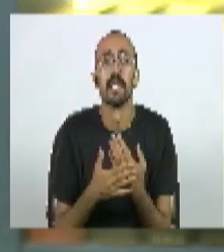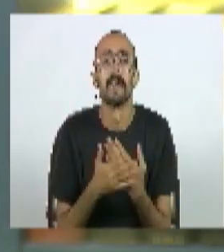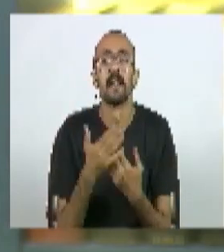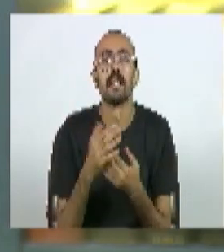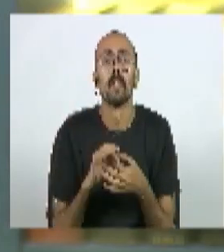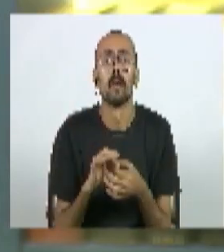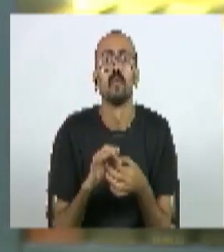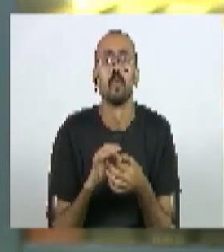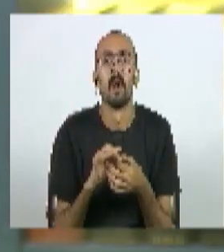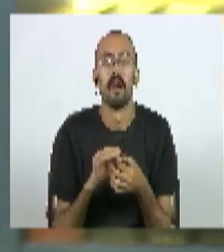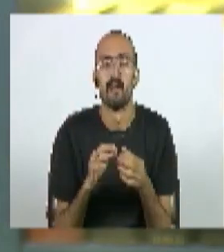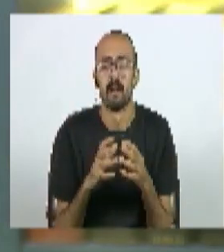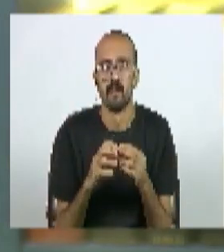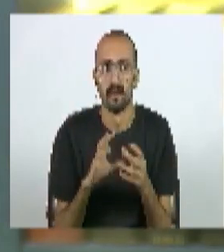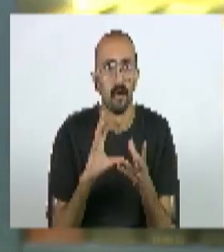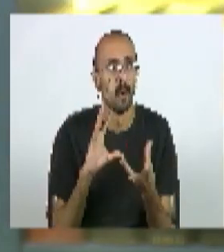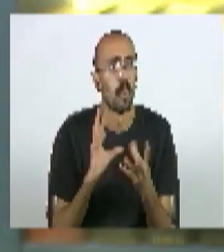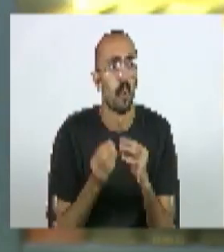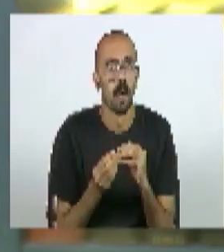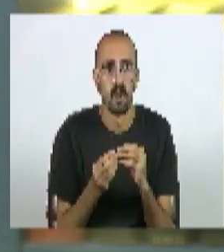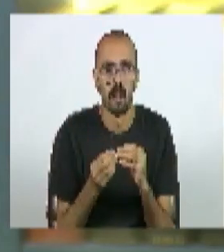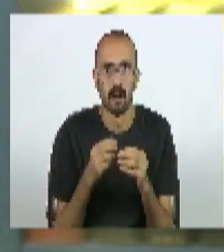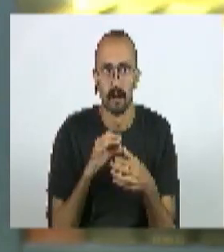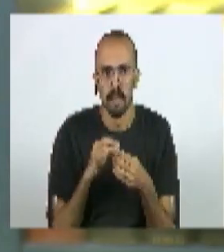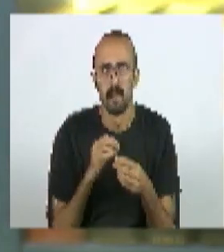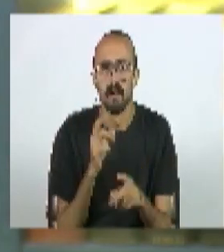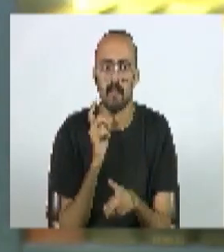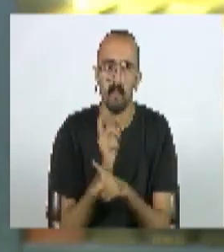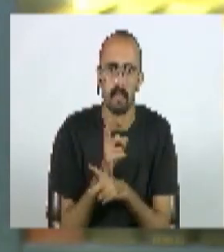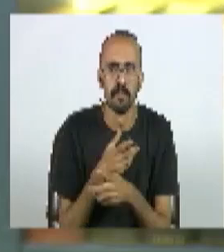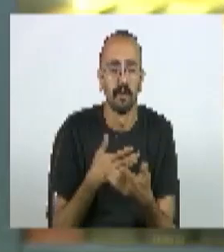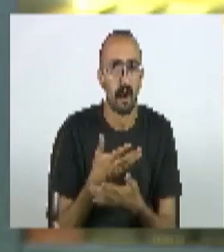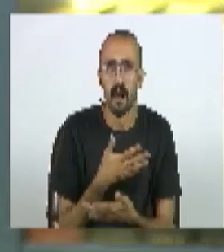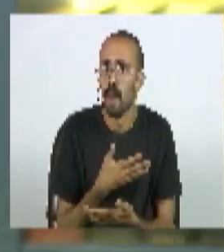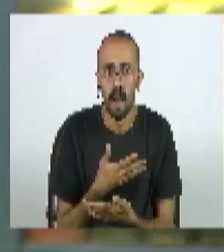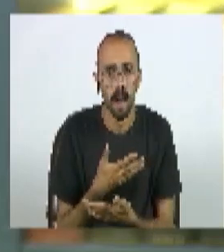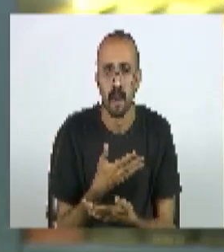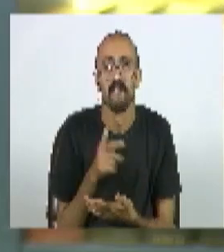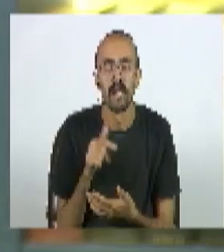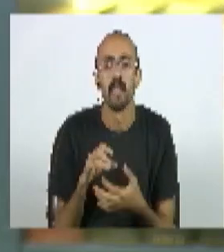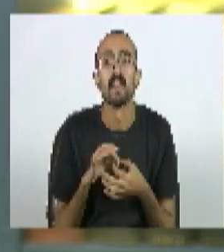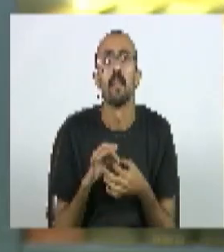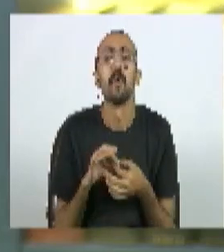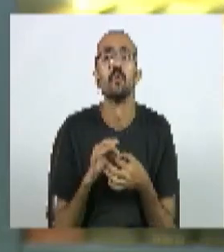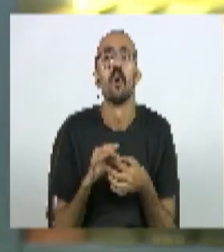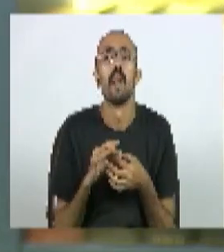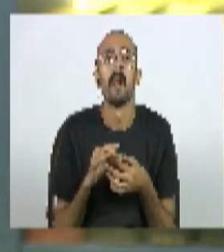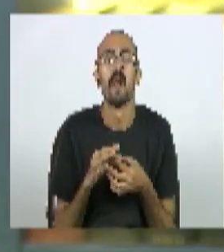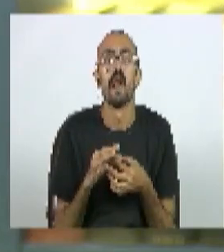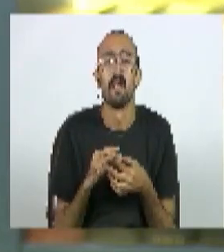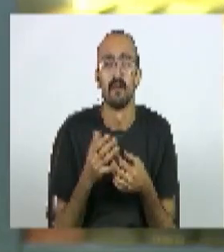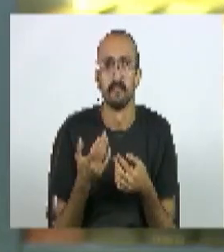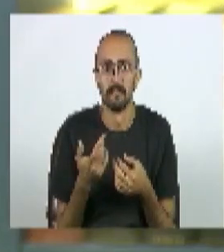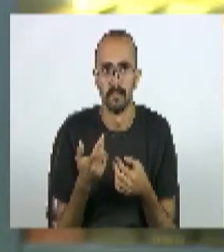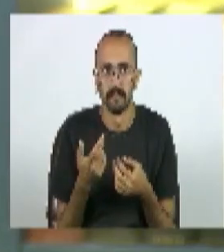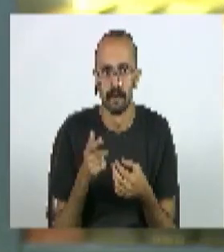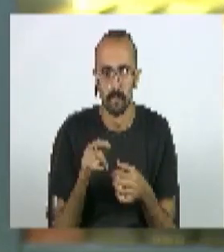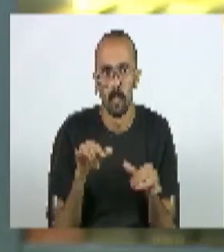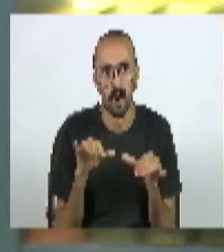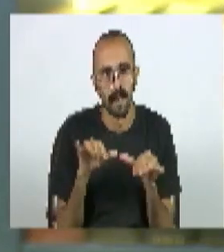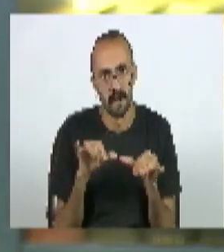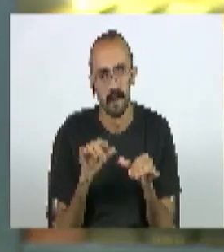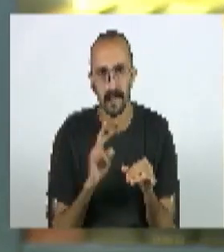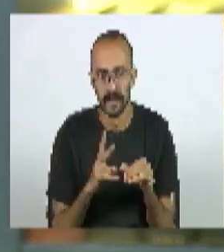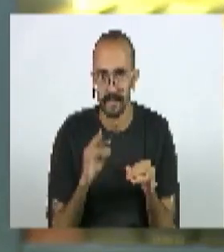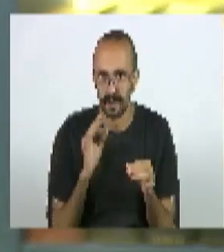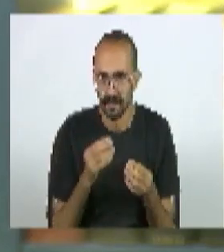التواصل. يعني الحياة مش كلها اجتماعات ومحاضرات وندوات، لا، في تواصل عبر الفضاء الالكتروني والاونلاين.